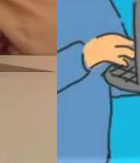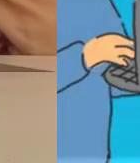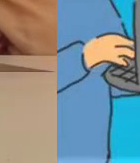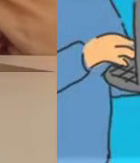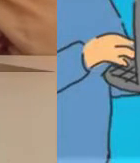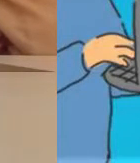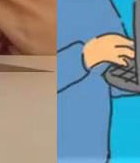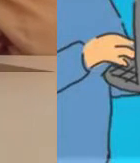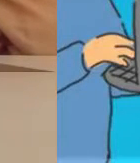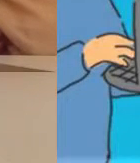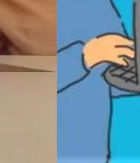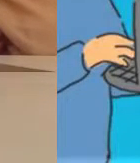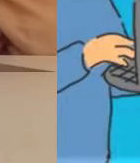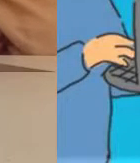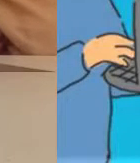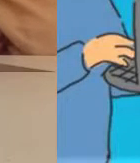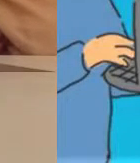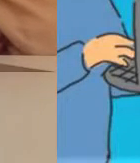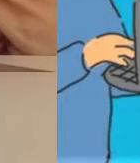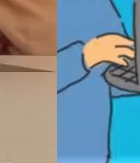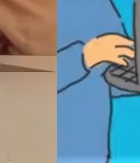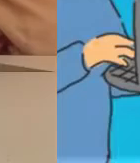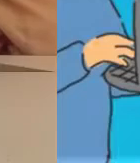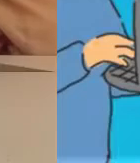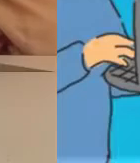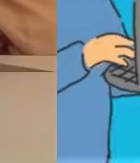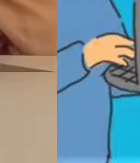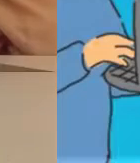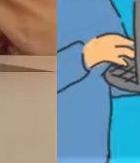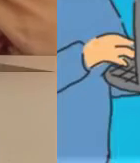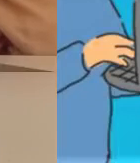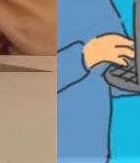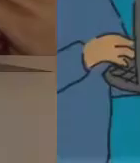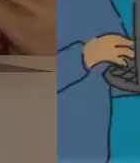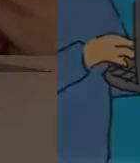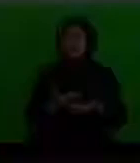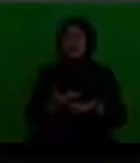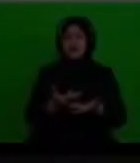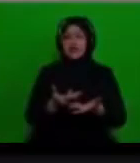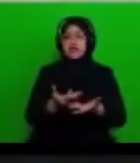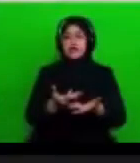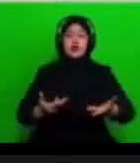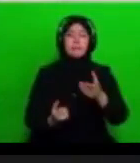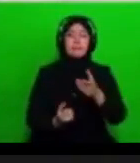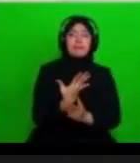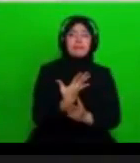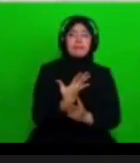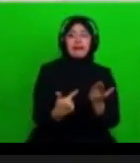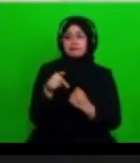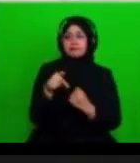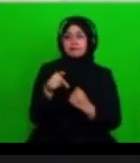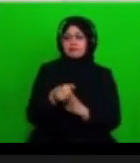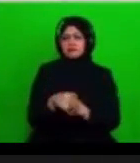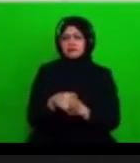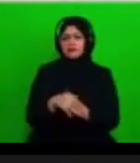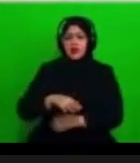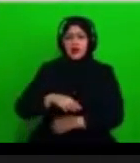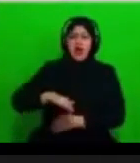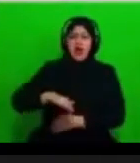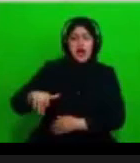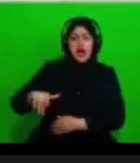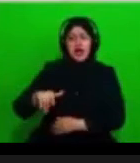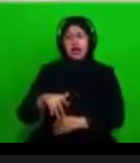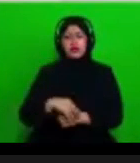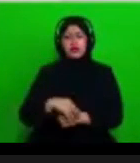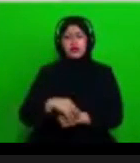cukup bernalar kritis dalam menggunakan gawai dan memahami informasi, mereka akan dengan mudah mempercayai kabar-kabar yang